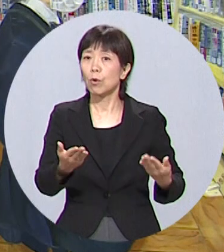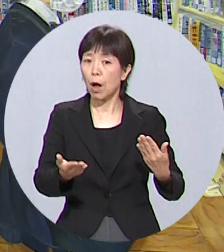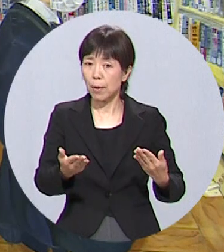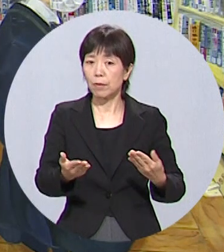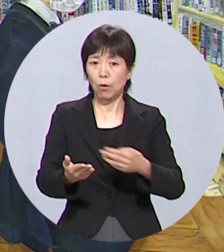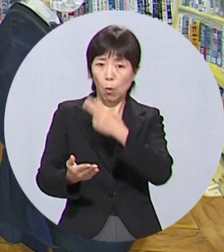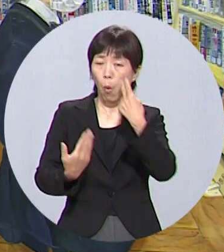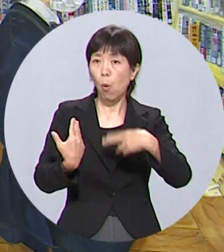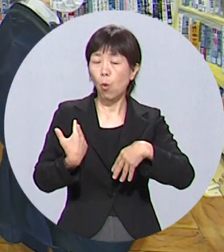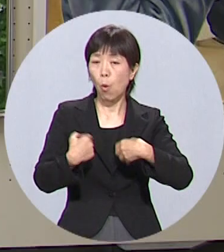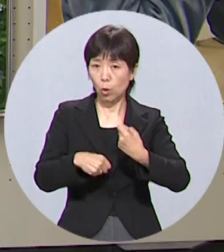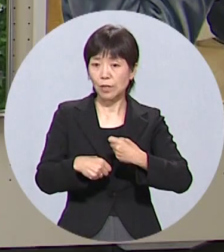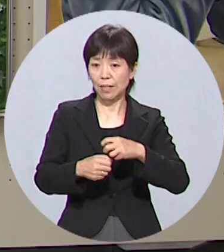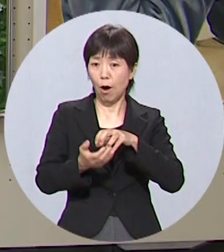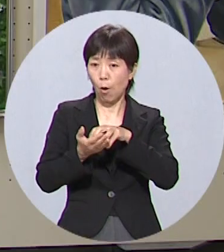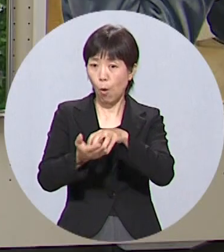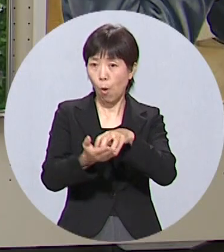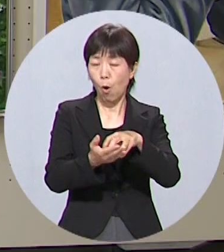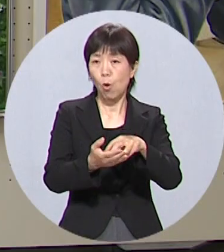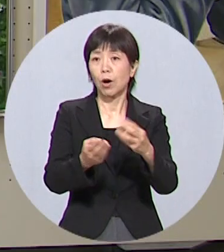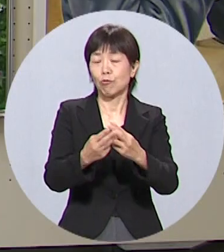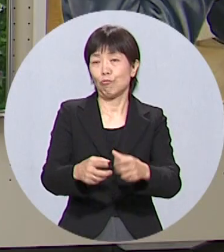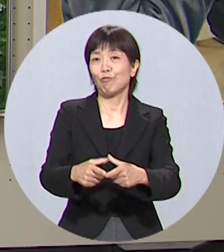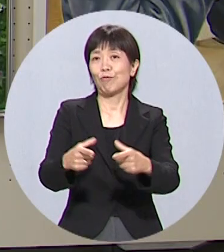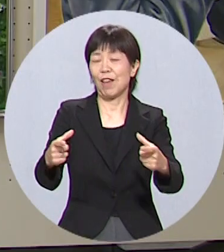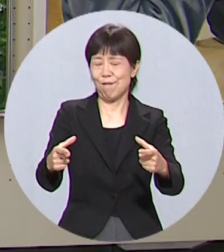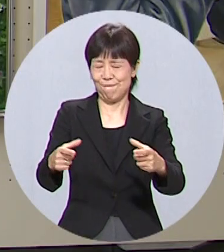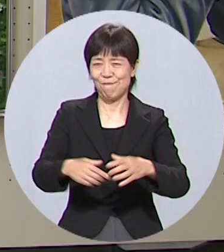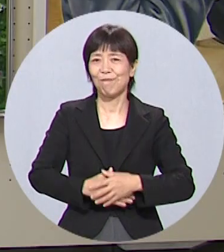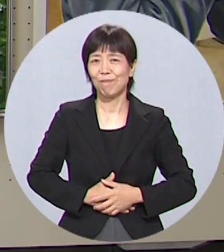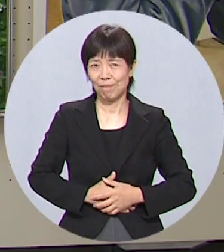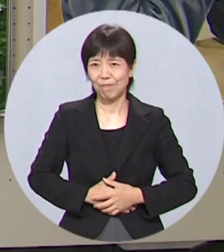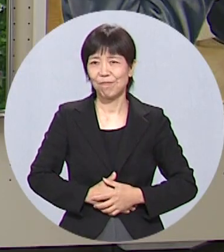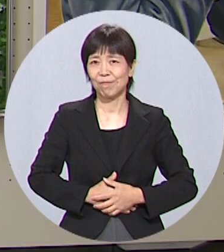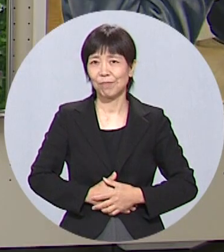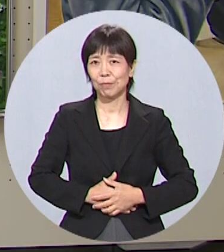高校生が入賞するチャンスが広がりました。